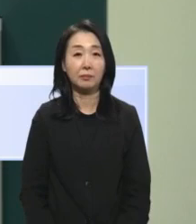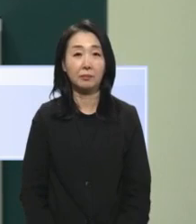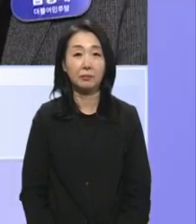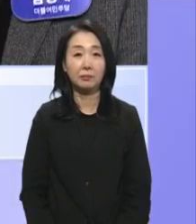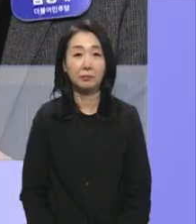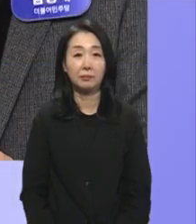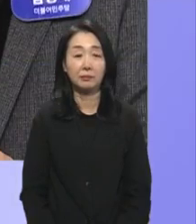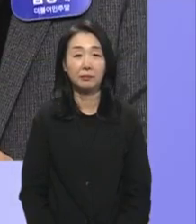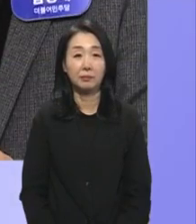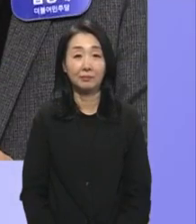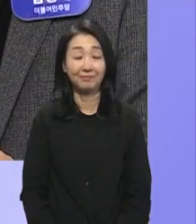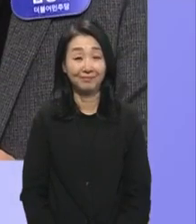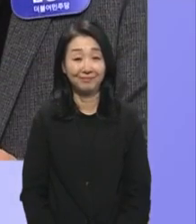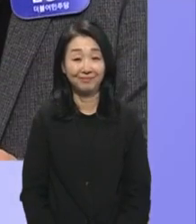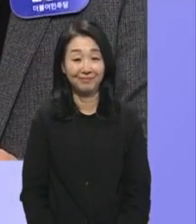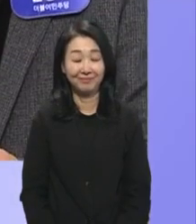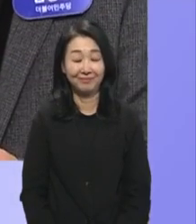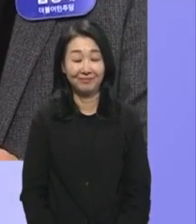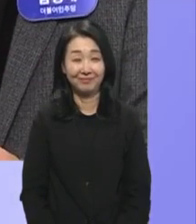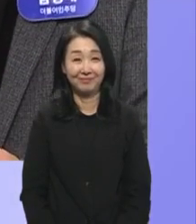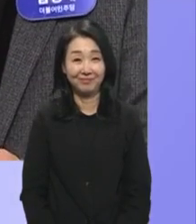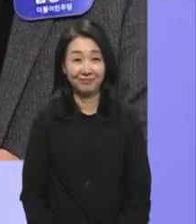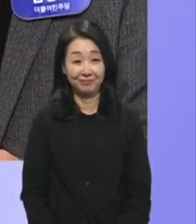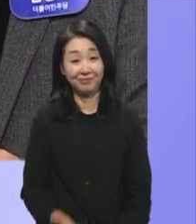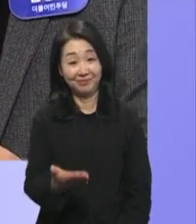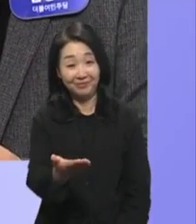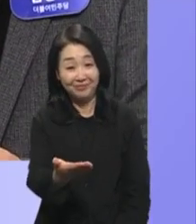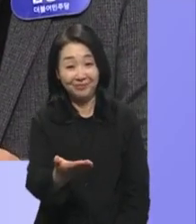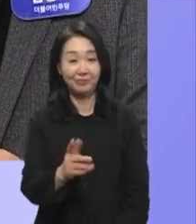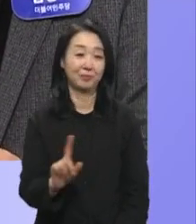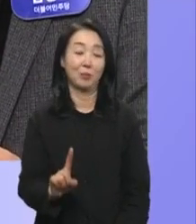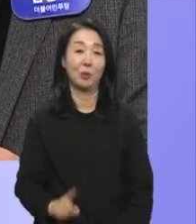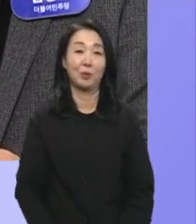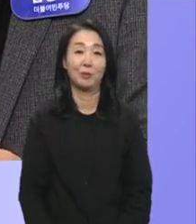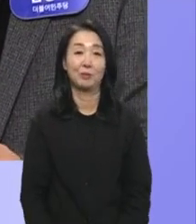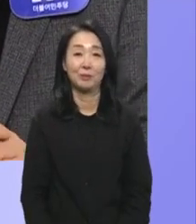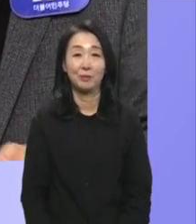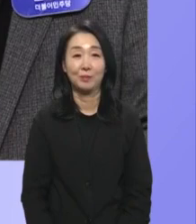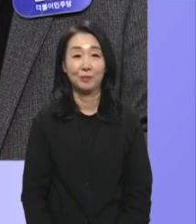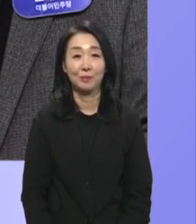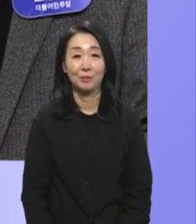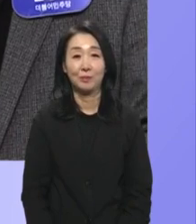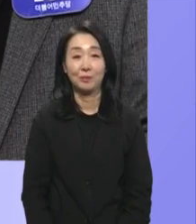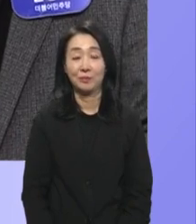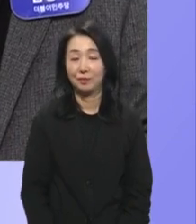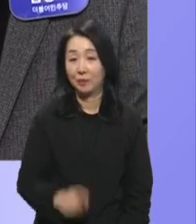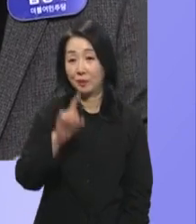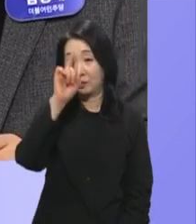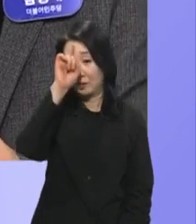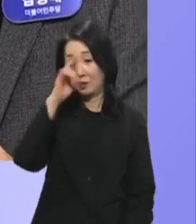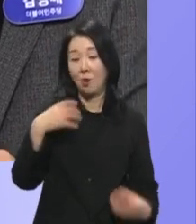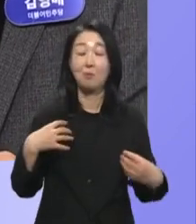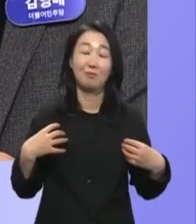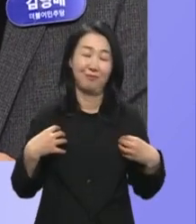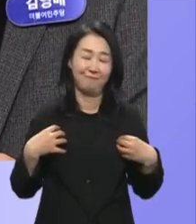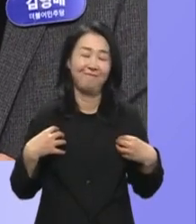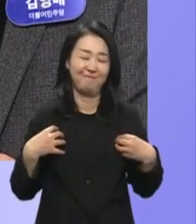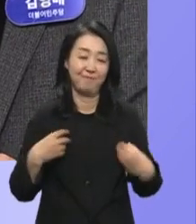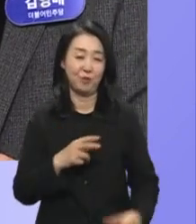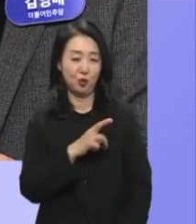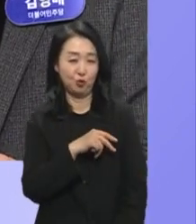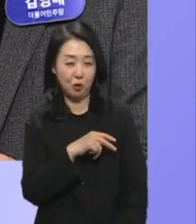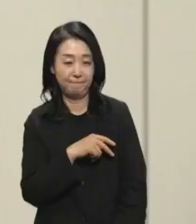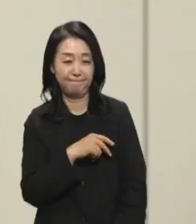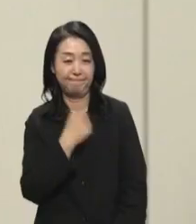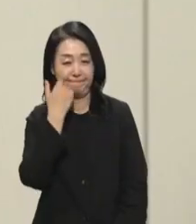알겠습니다네 의원님은 어떻게 보시나요 예 먼저 우리 정부 여당의 저도 일원으로서 이러한 사태가